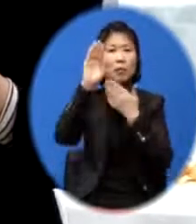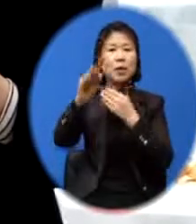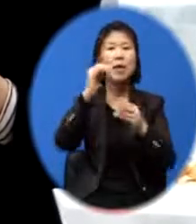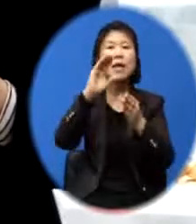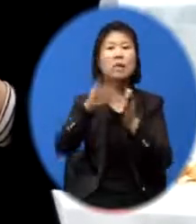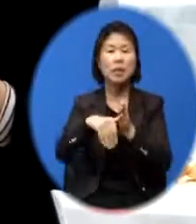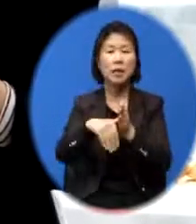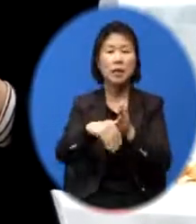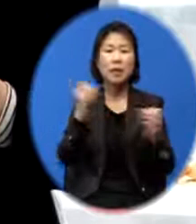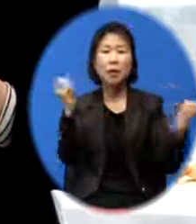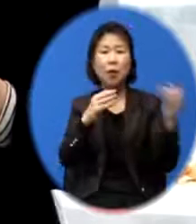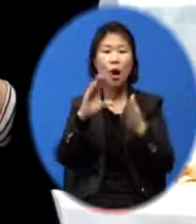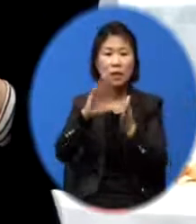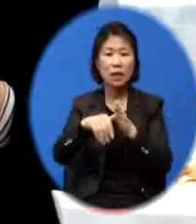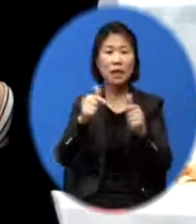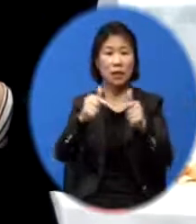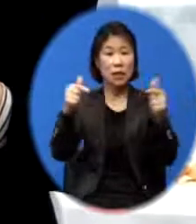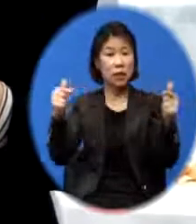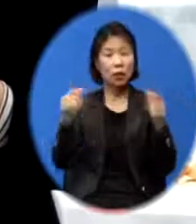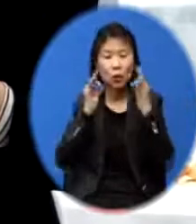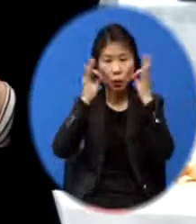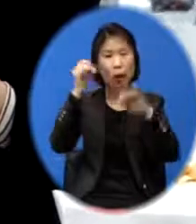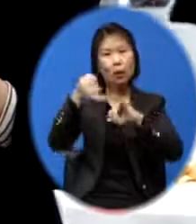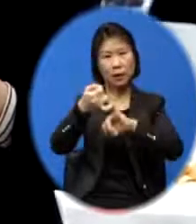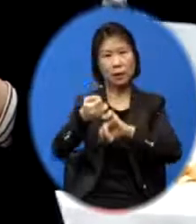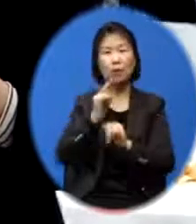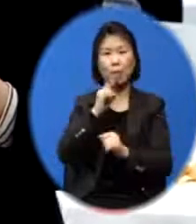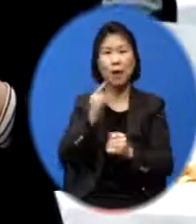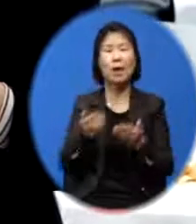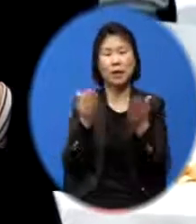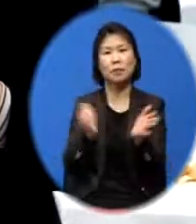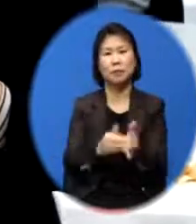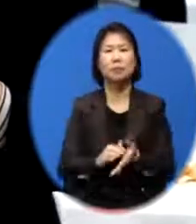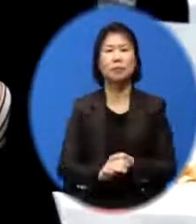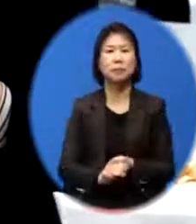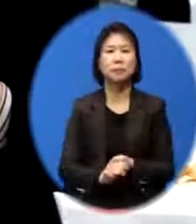대화의 시간을 늘릴 수 있도록 노력하겠다고 약속했습니다. CNI 뉴스 김나은입니다.